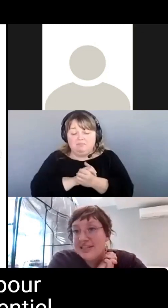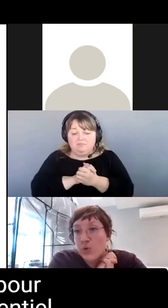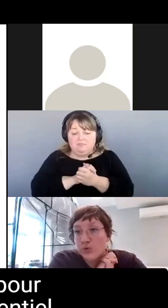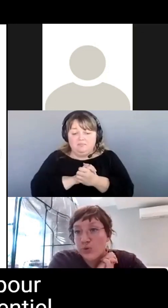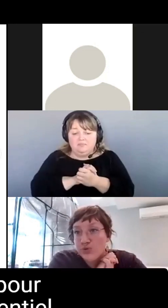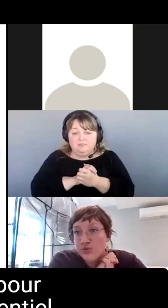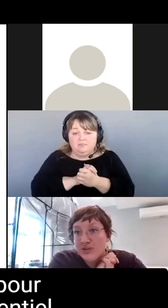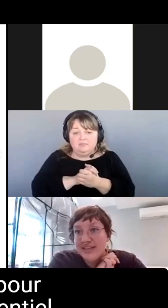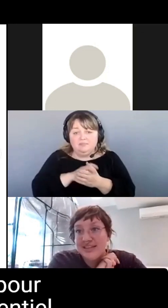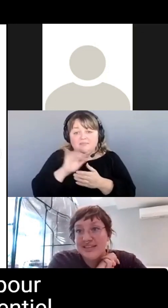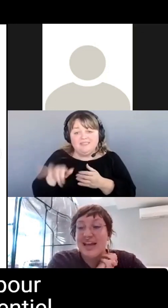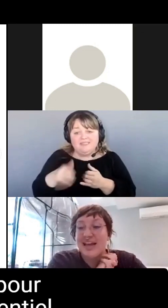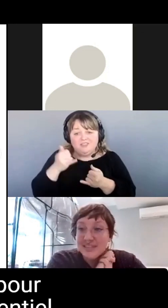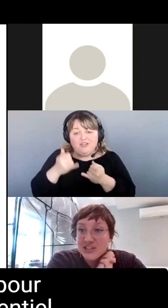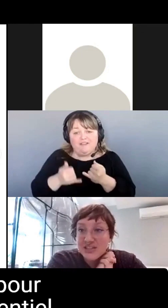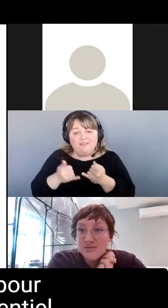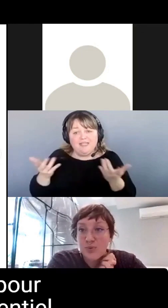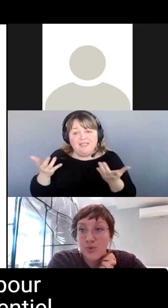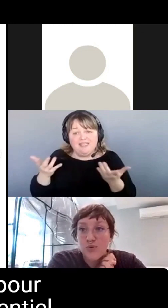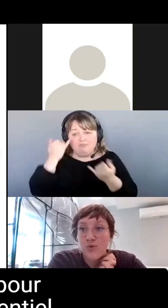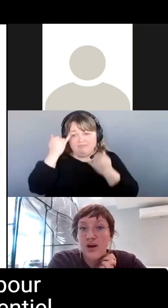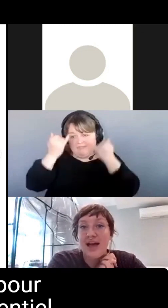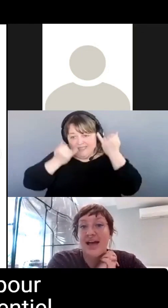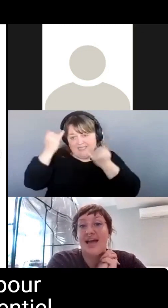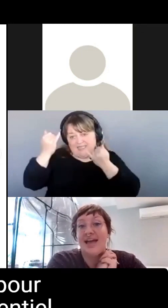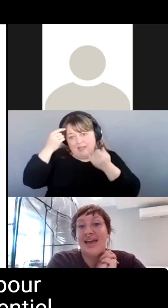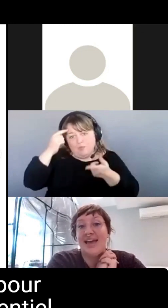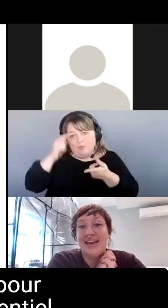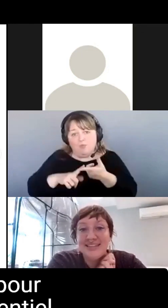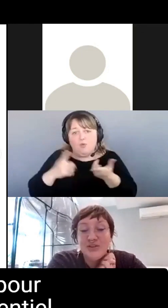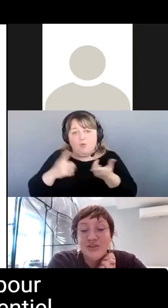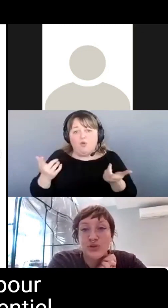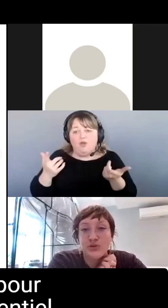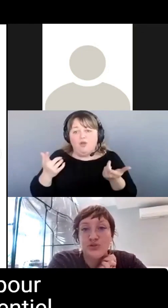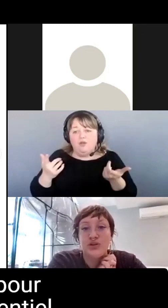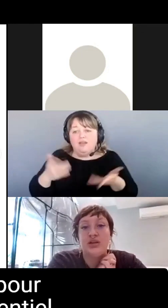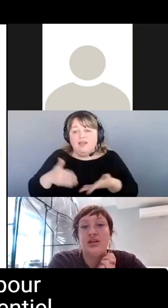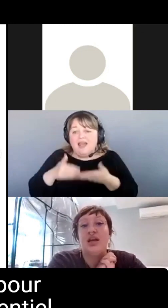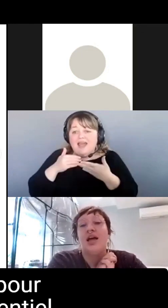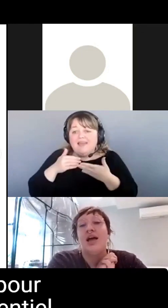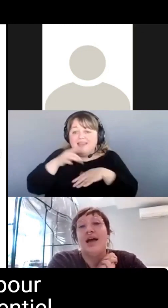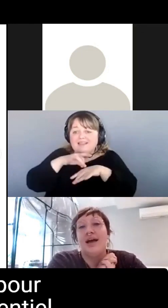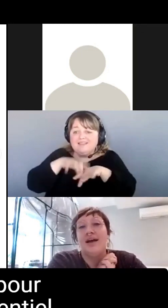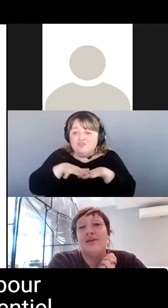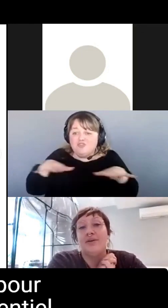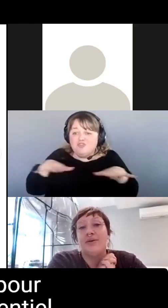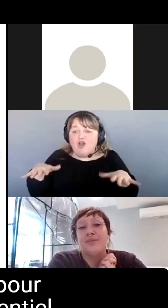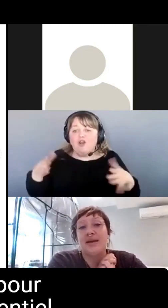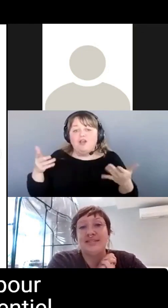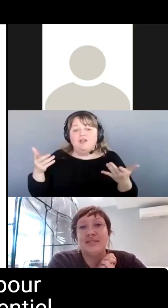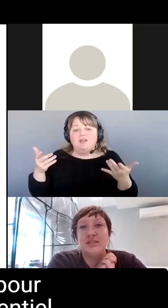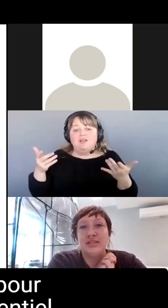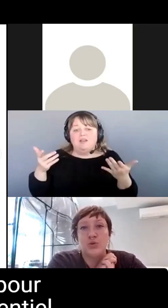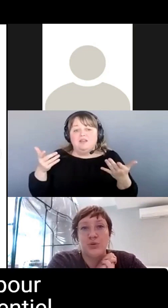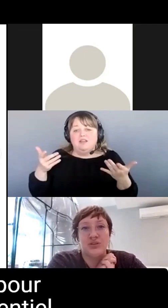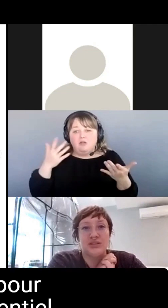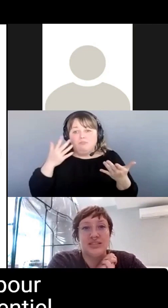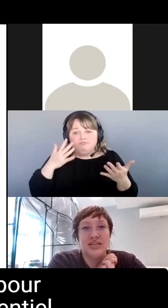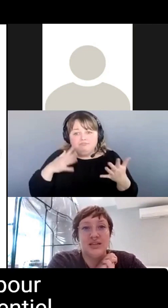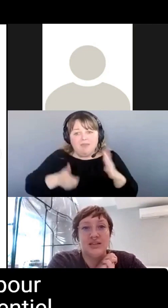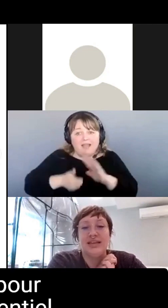C'est ce qui conclut les stratégies pour aider notre sol à maximiser